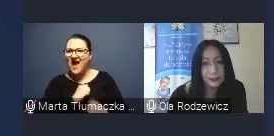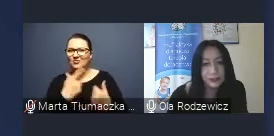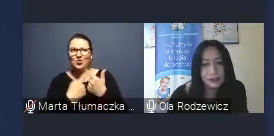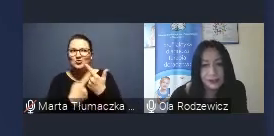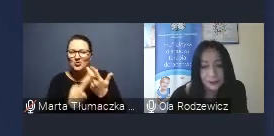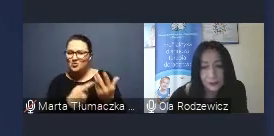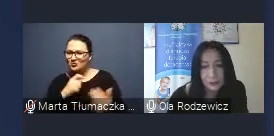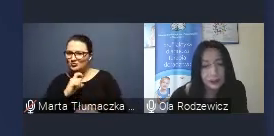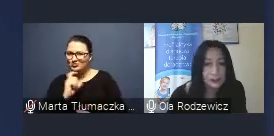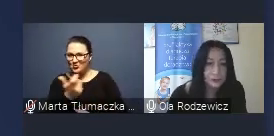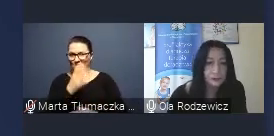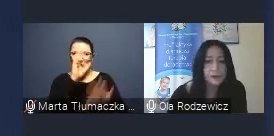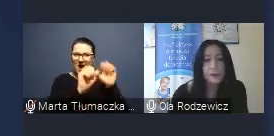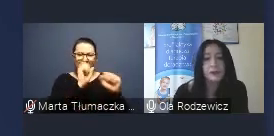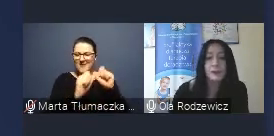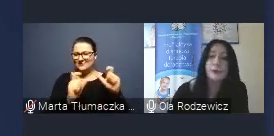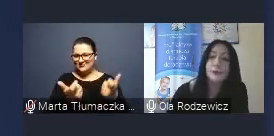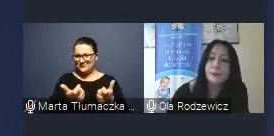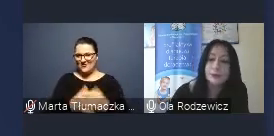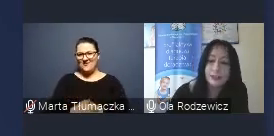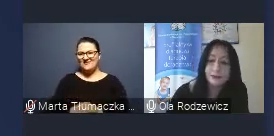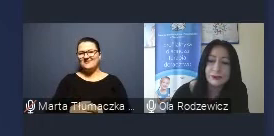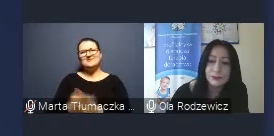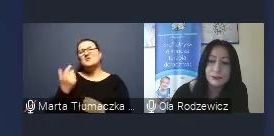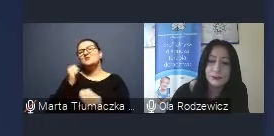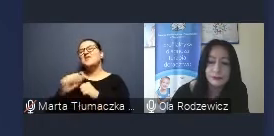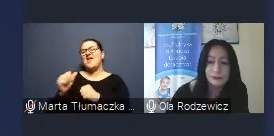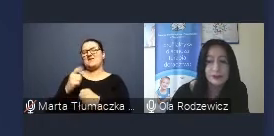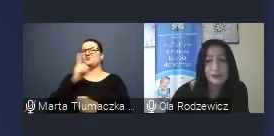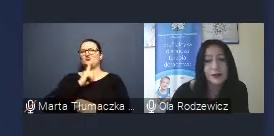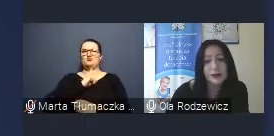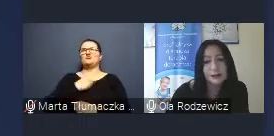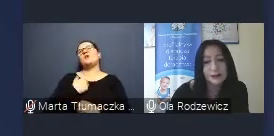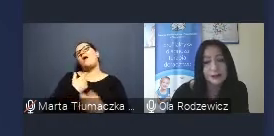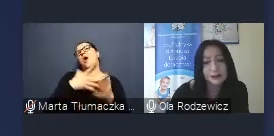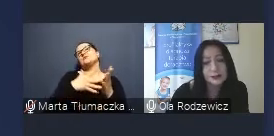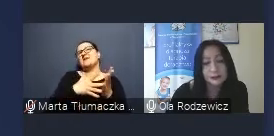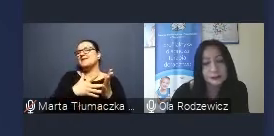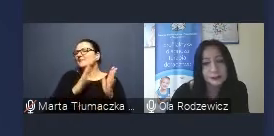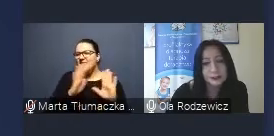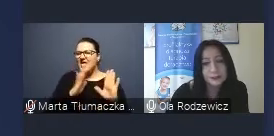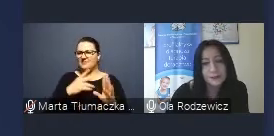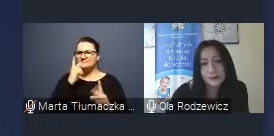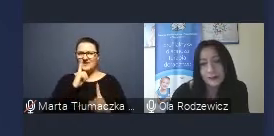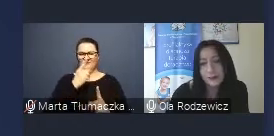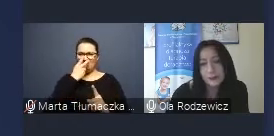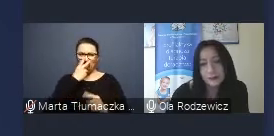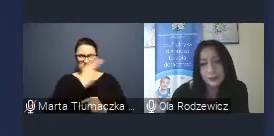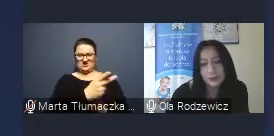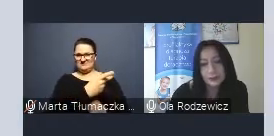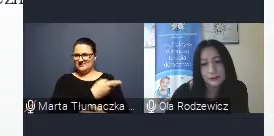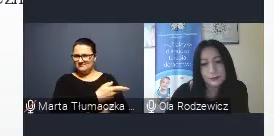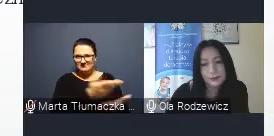I to nie jest sztuczne ani wymuszone, bo my po prostu tak widzimy ludzi i często to są takie